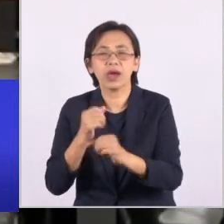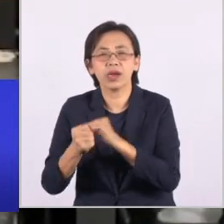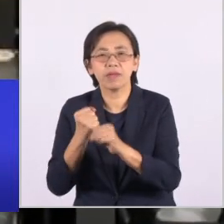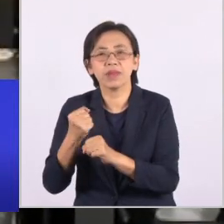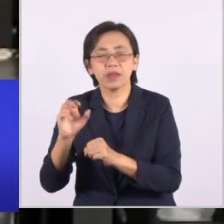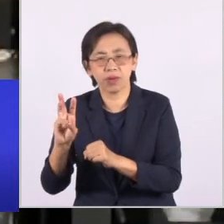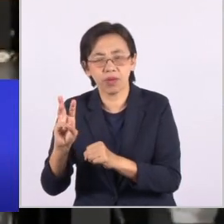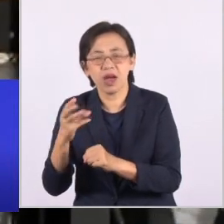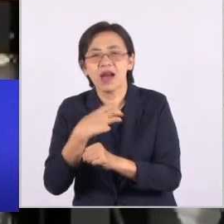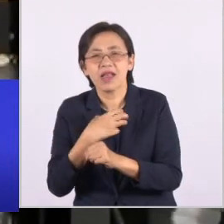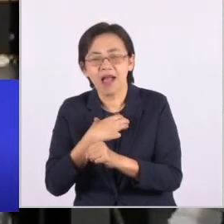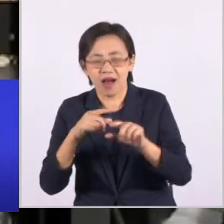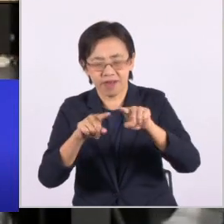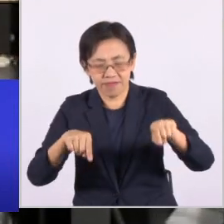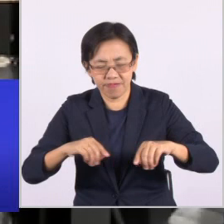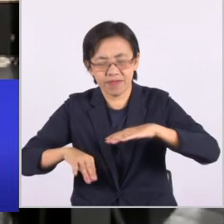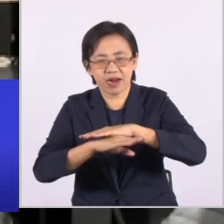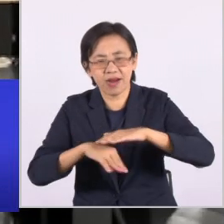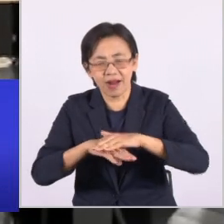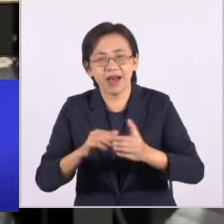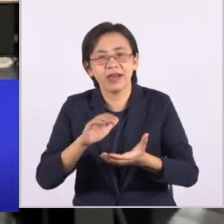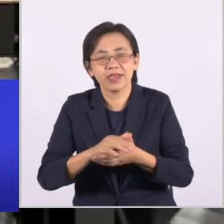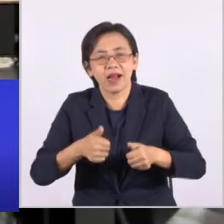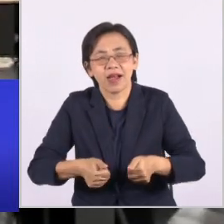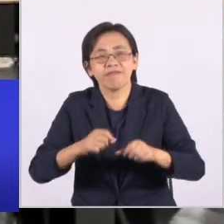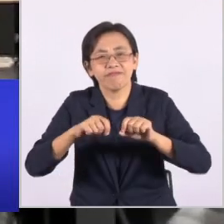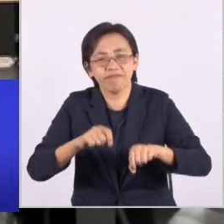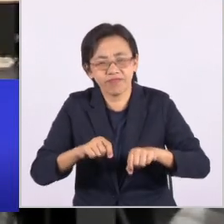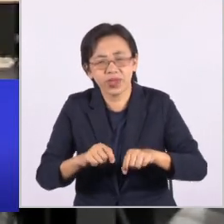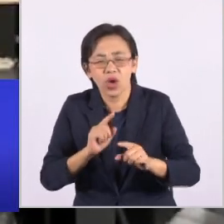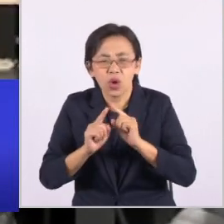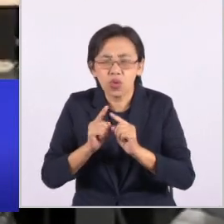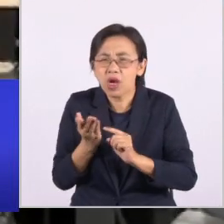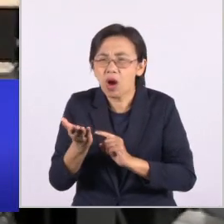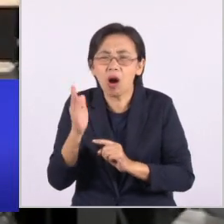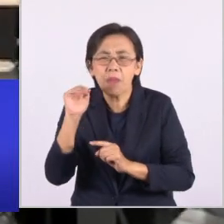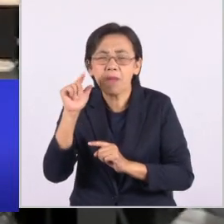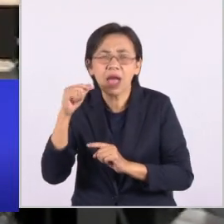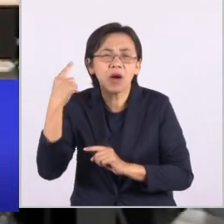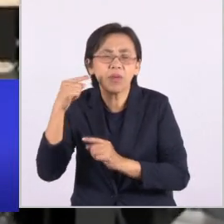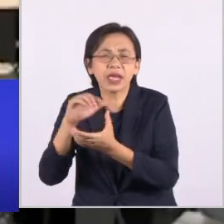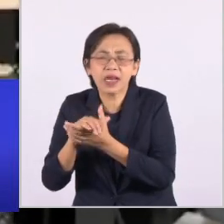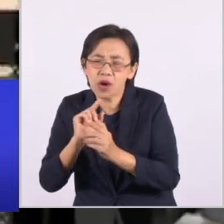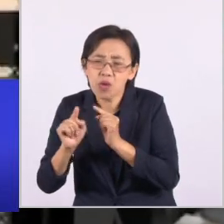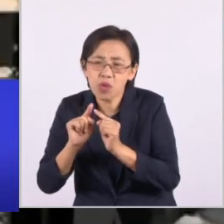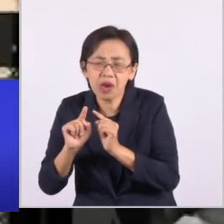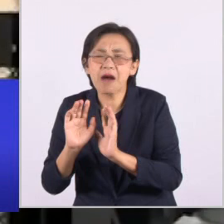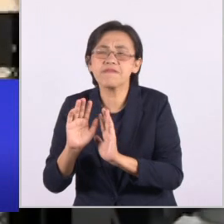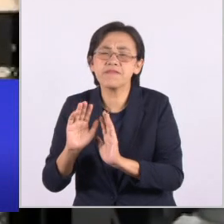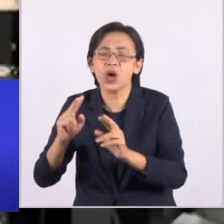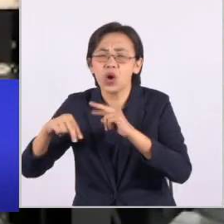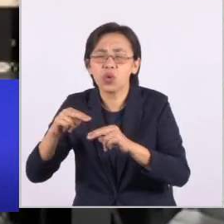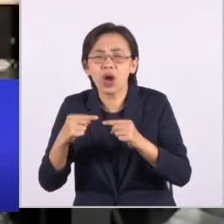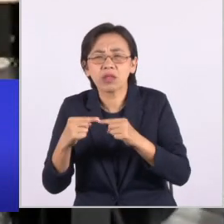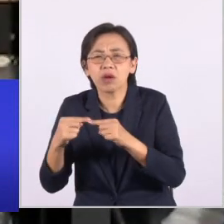เป็นความเชื่อมั่นนะคะทั้งเรื่องของจิตใจเพียงแค่การพูดคุยสู่ขอทางพ่อแม่ฝ่ายภรรยาให้คำมั่นสัญญาเท่านั้นว่าจะดูแลกันไป